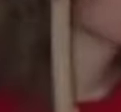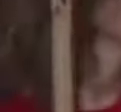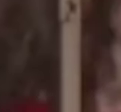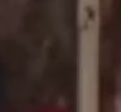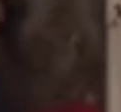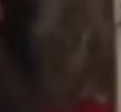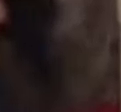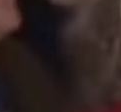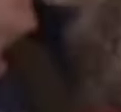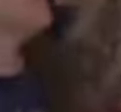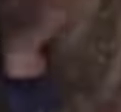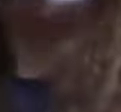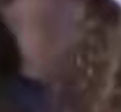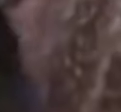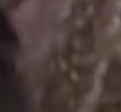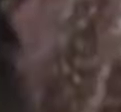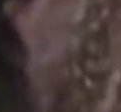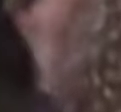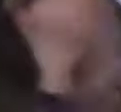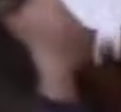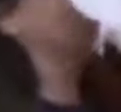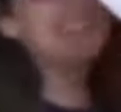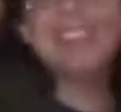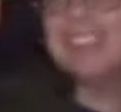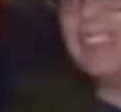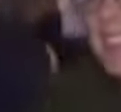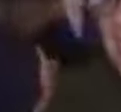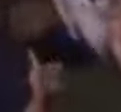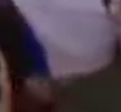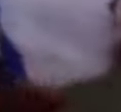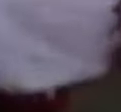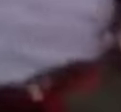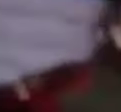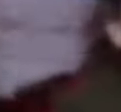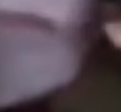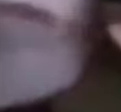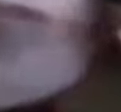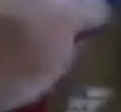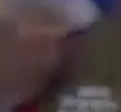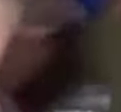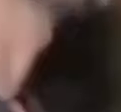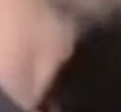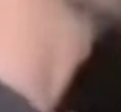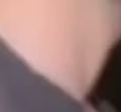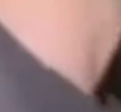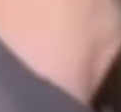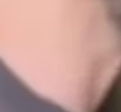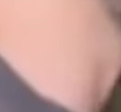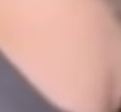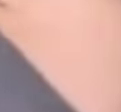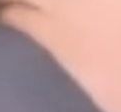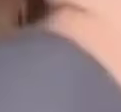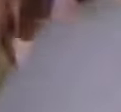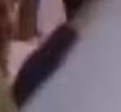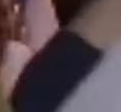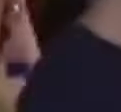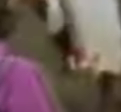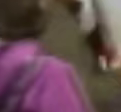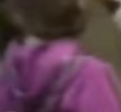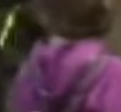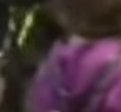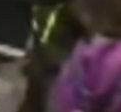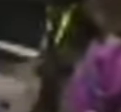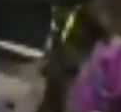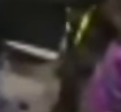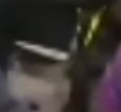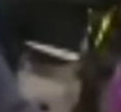אל-ג'זירה, תכף נשמע גם, זה למשל שידורים של ערוץ אל-ג'זירה, אנחנו רואים ערוצים מצריים שמשדרים משם, ערוצים שמזוהים עם הג'יהאד האיסלאמי שמשדרים,